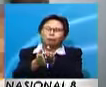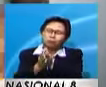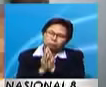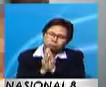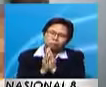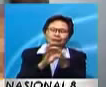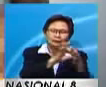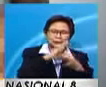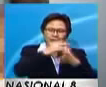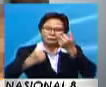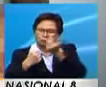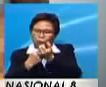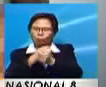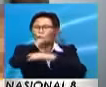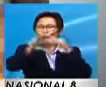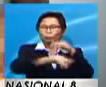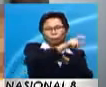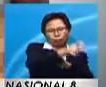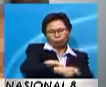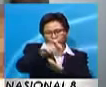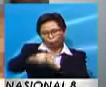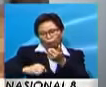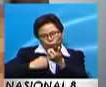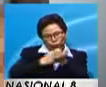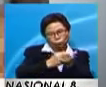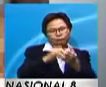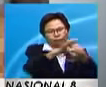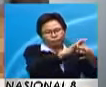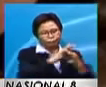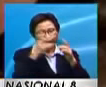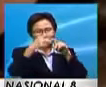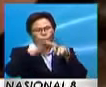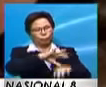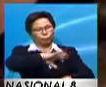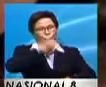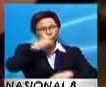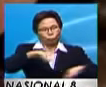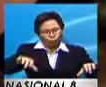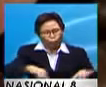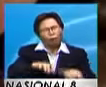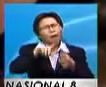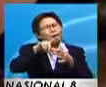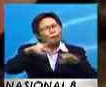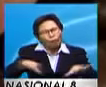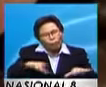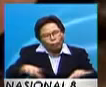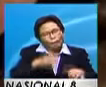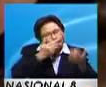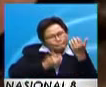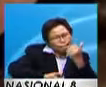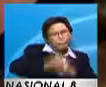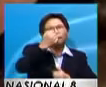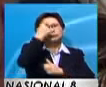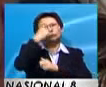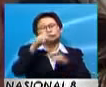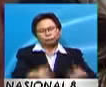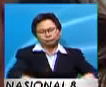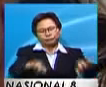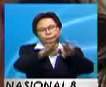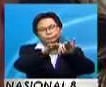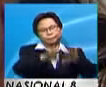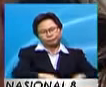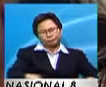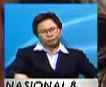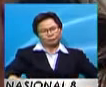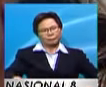kerjasama dan sokongan semua pihak dalam memberi kerjasama kepada pihak polis untuk melaksanakan apa juga tindakan terbaik demi kepentingan